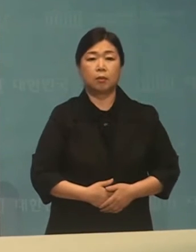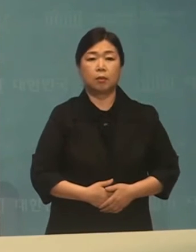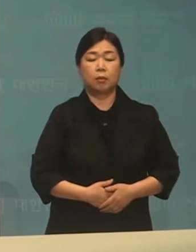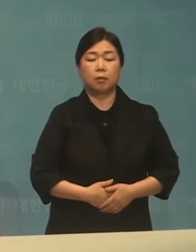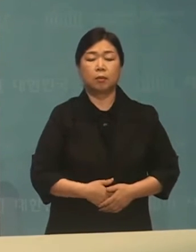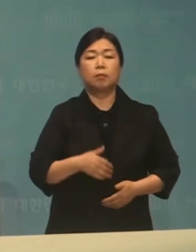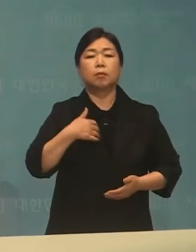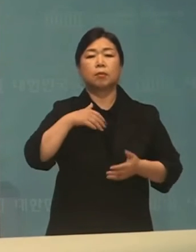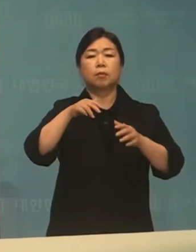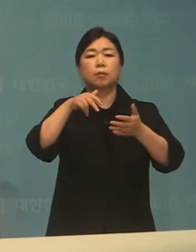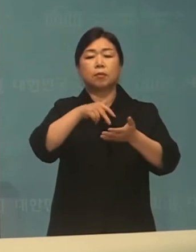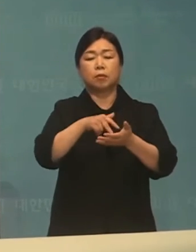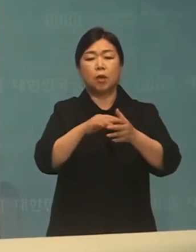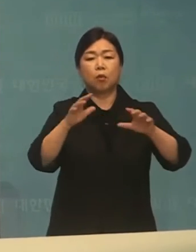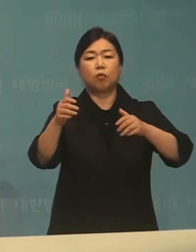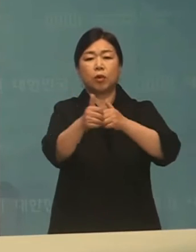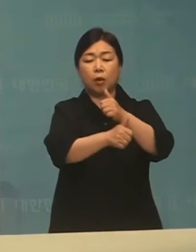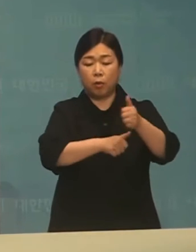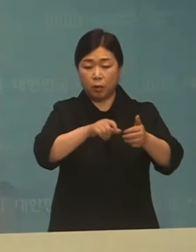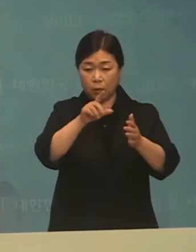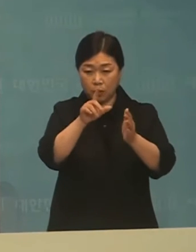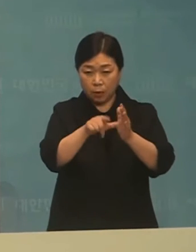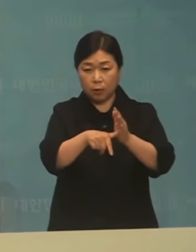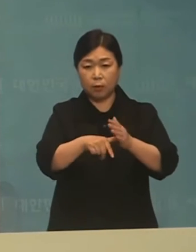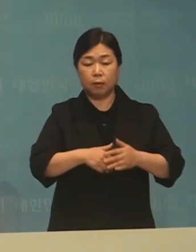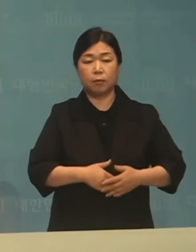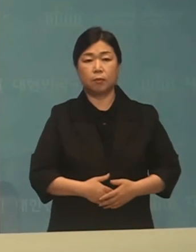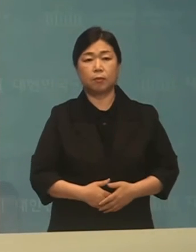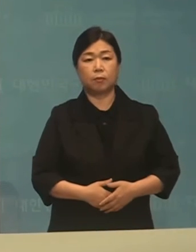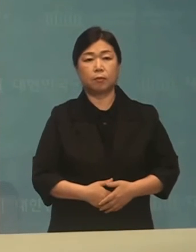저는 국회의원 당시에